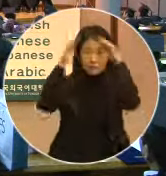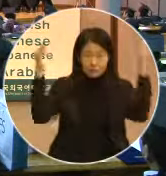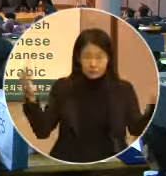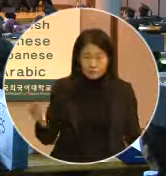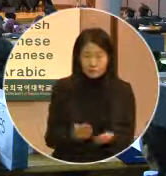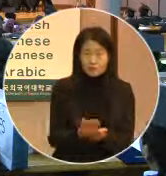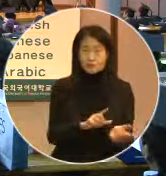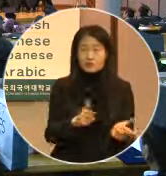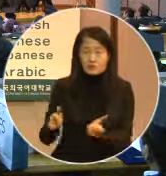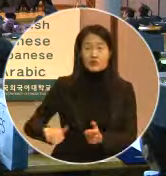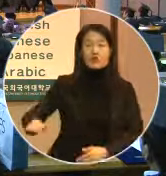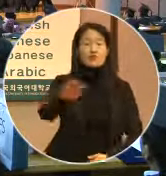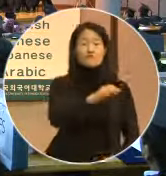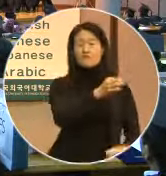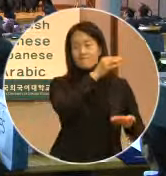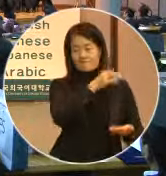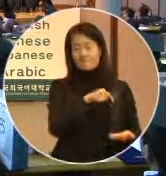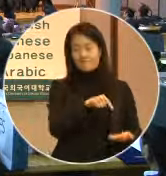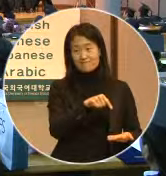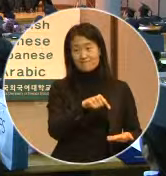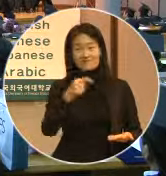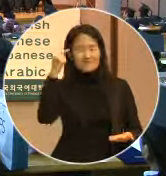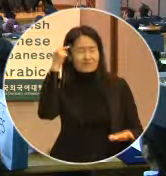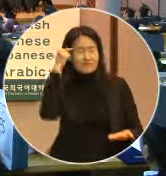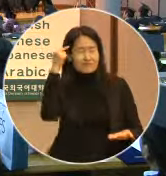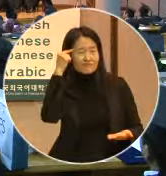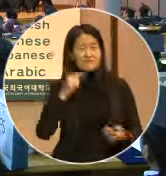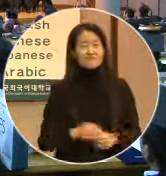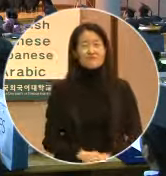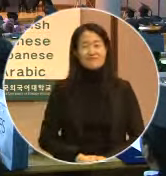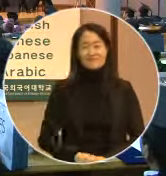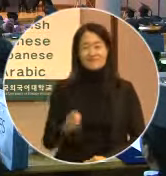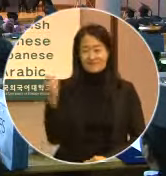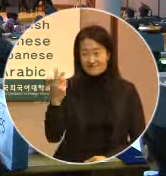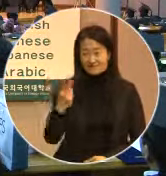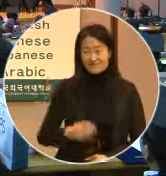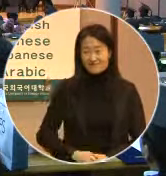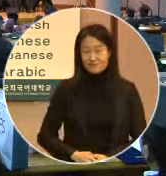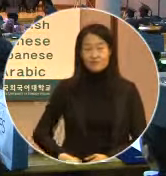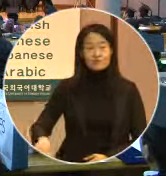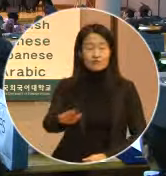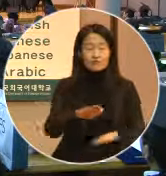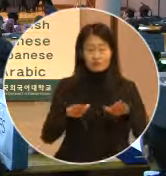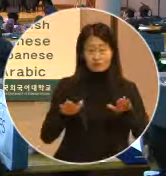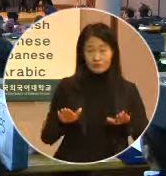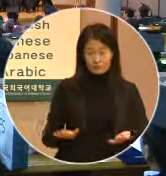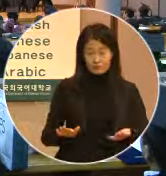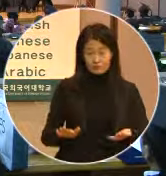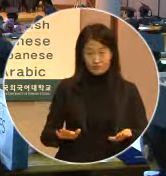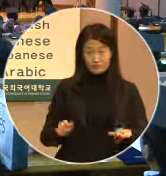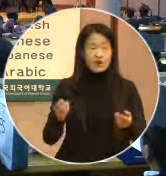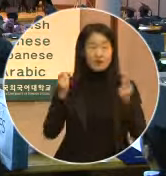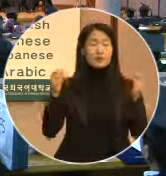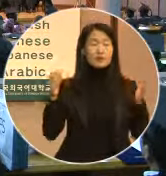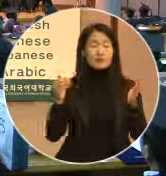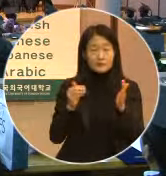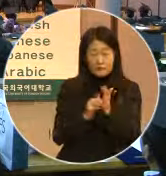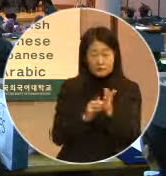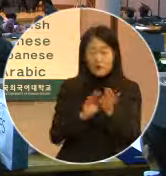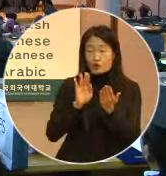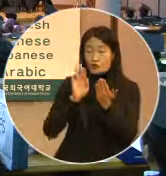여러분 모두의 자산이 될 것입니다. 그리고 여러분들이 오늘 교정을 떠나